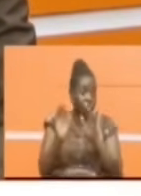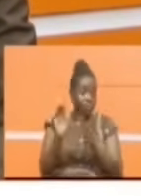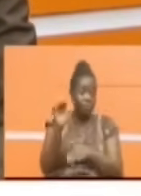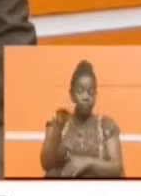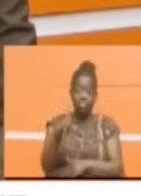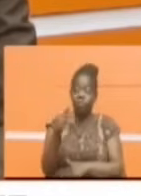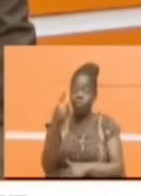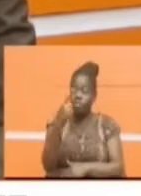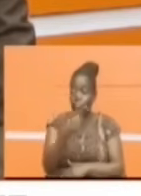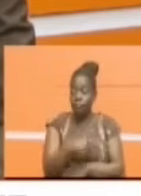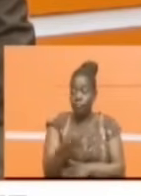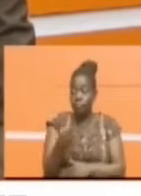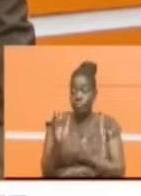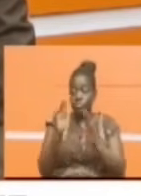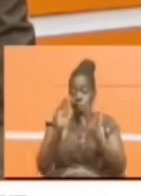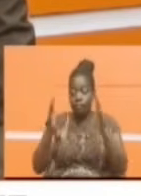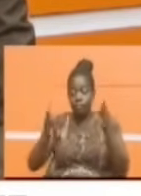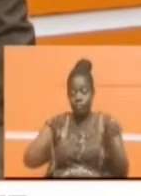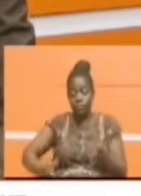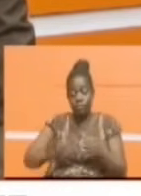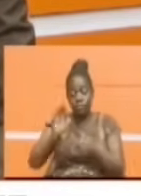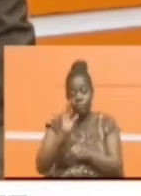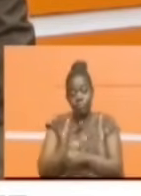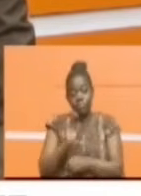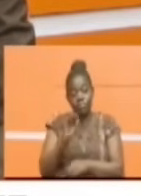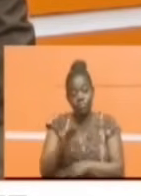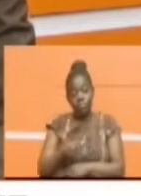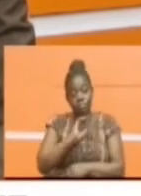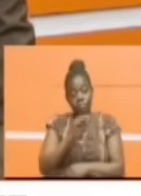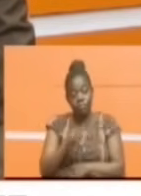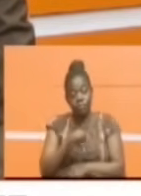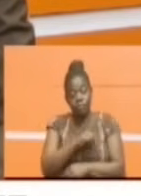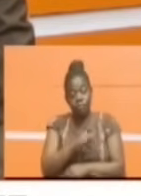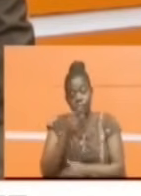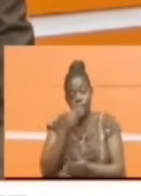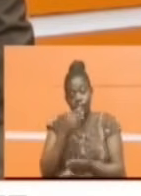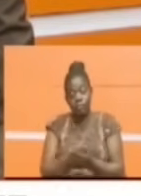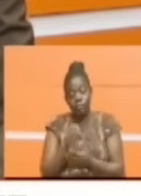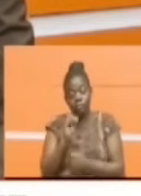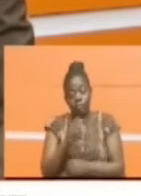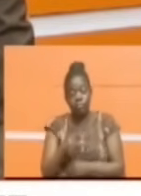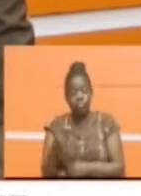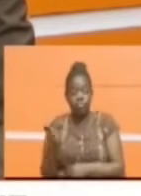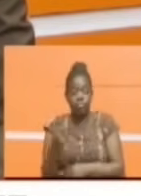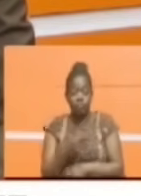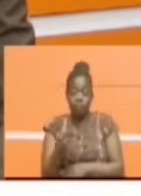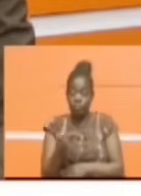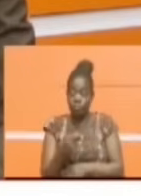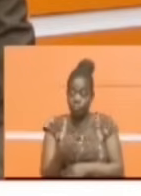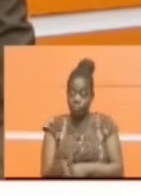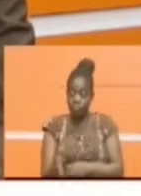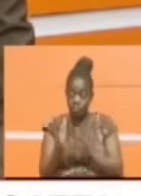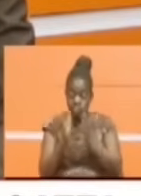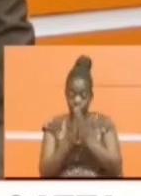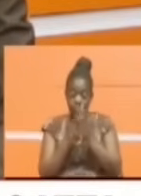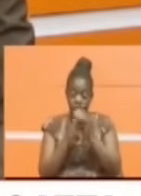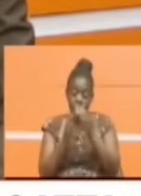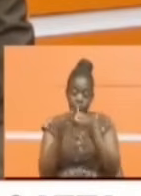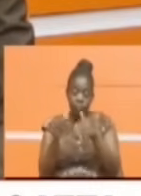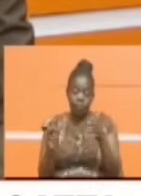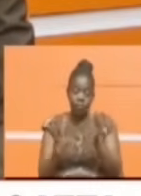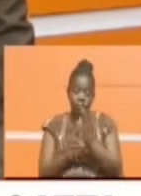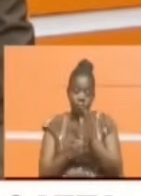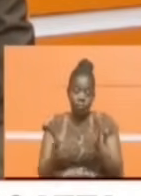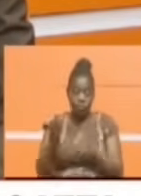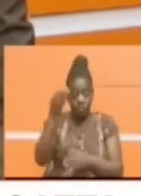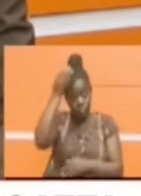lwabwe ng'omukolo gubadde ku Ekereziya eya Our Lady of Good Counsel egayaza. Misa ekulembeddwamu omubaka wa Papa